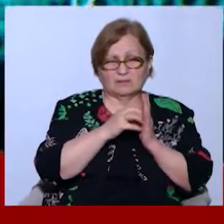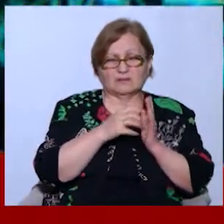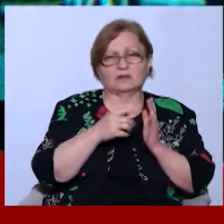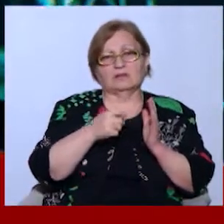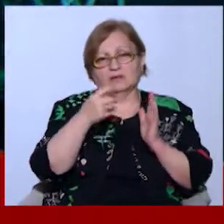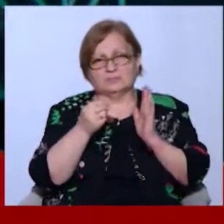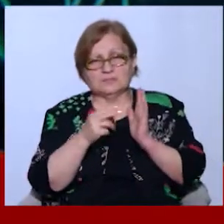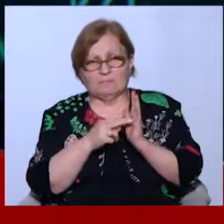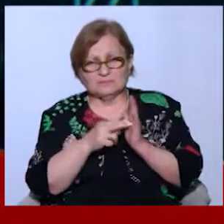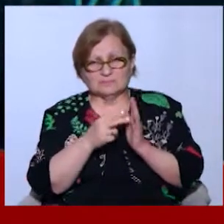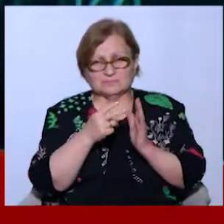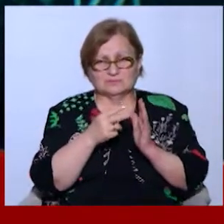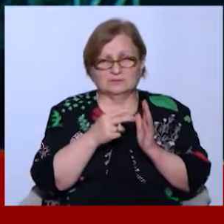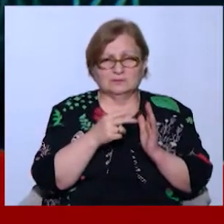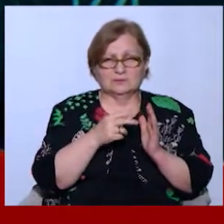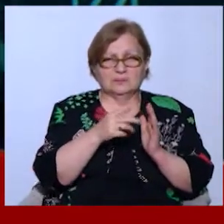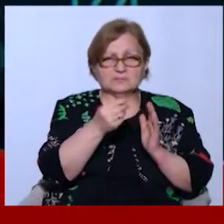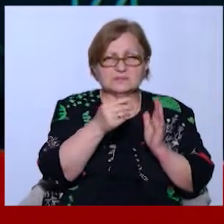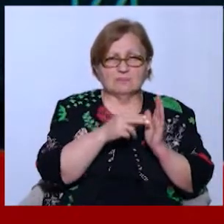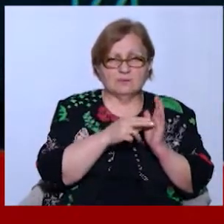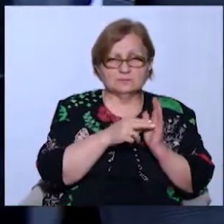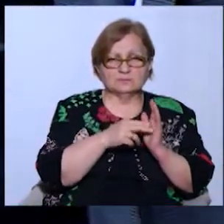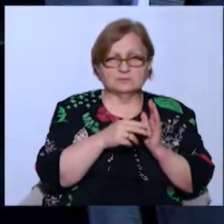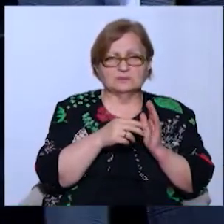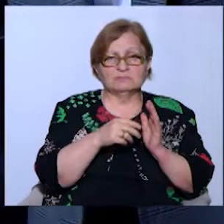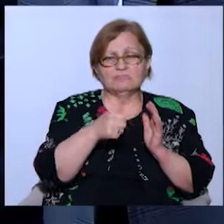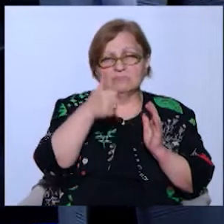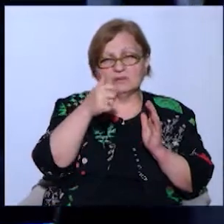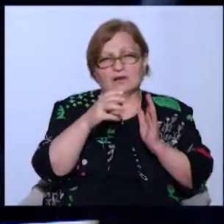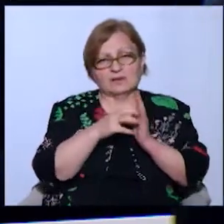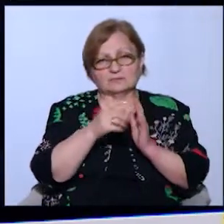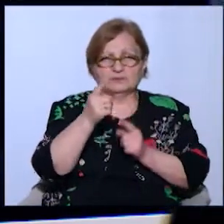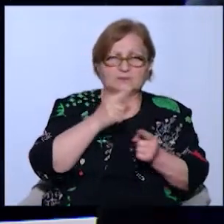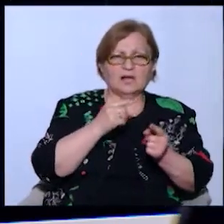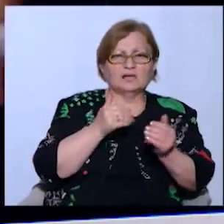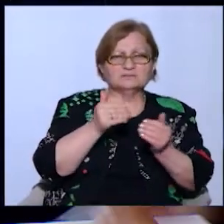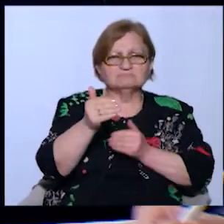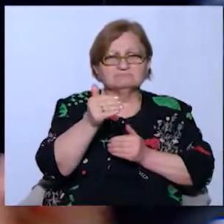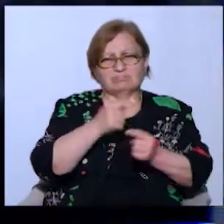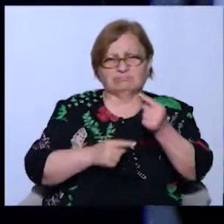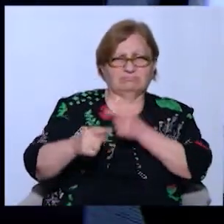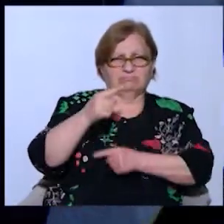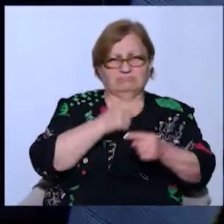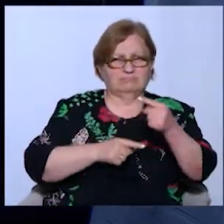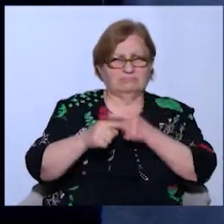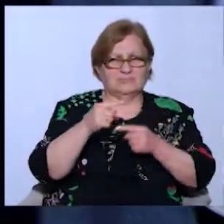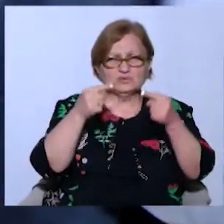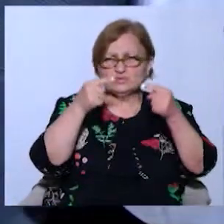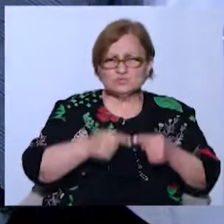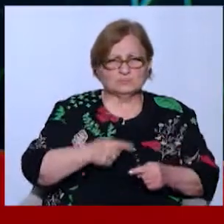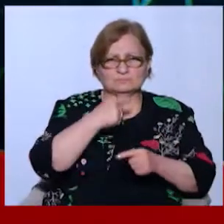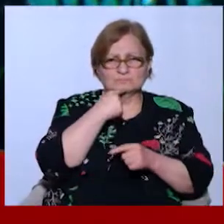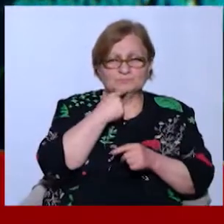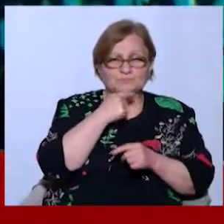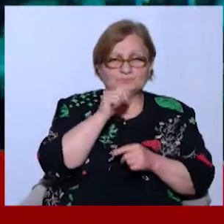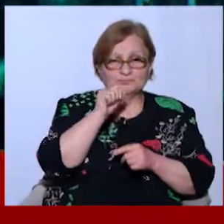საფასური. ასევე საფასურის მერე შეიძლება მოვიდეს ჯერ გერბი და მერე ისევ საფასური. ნახეთ, გამოდის, შეიძლება